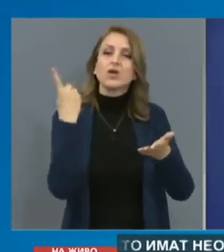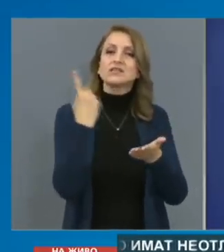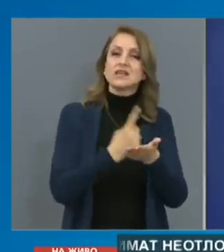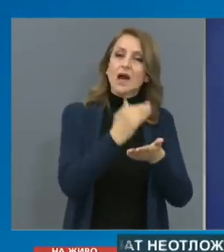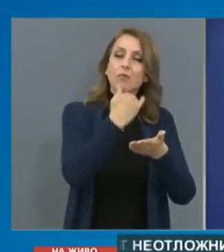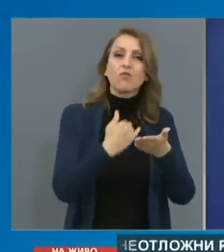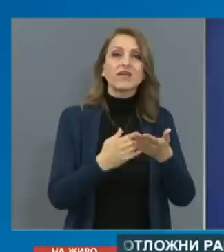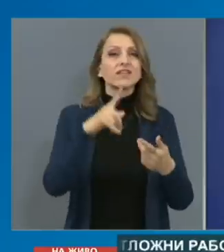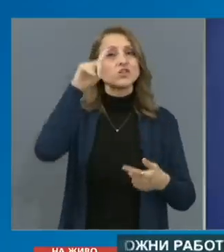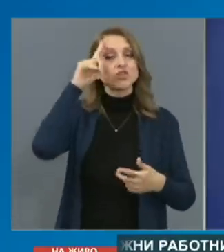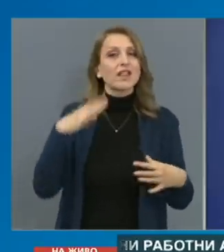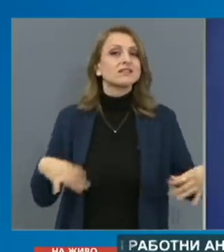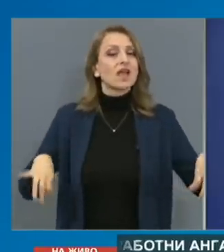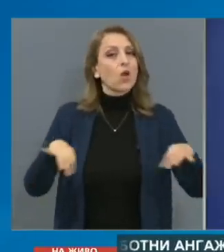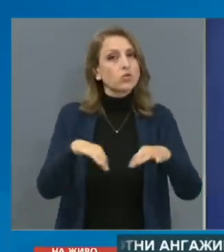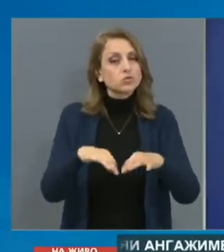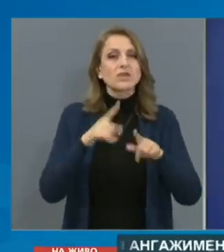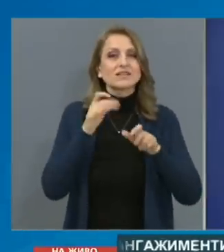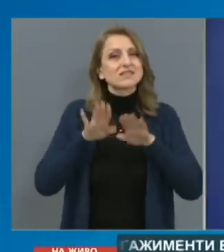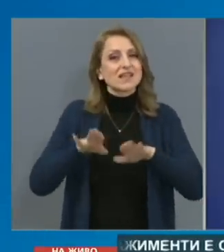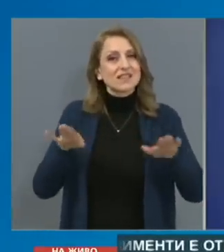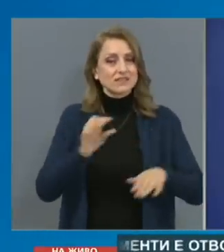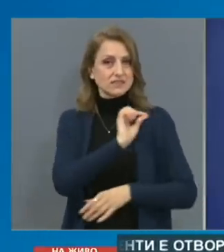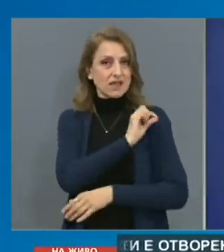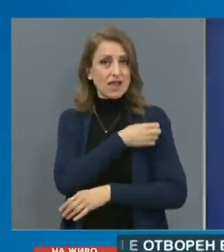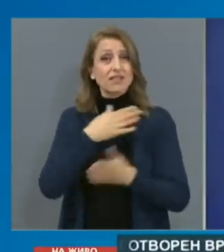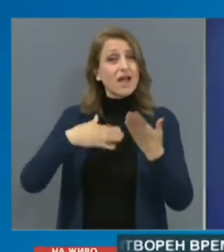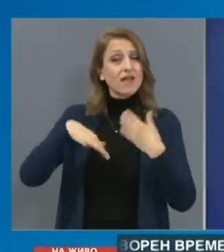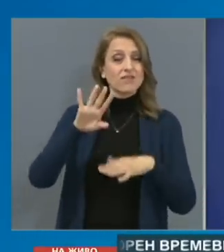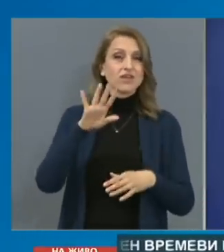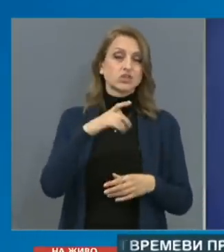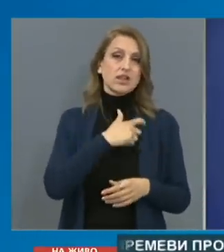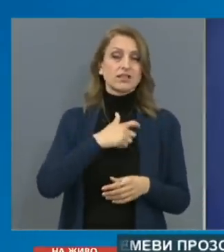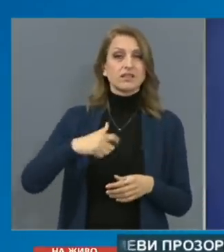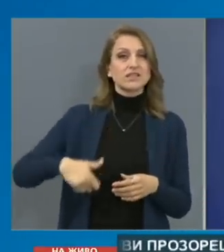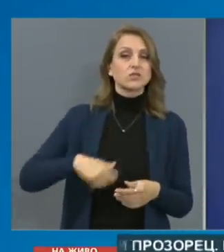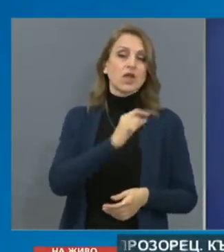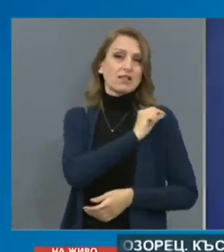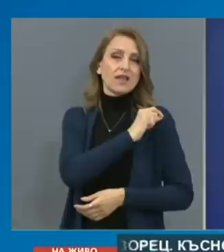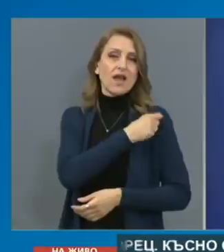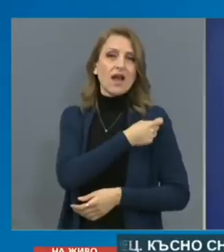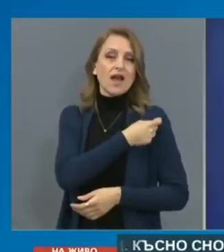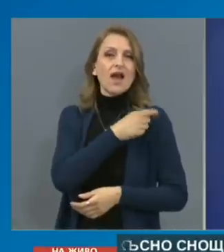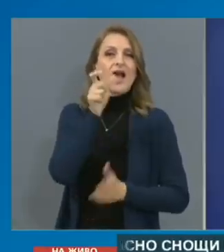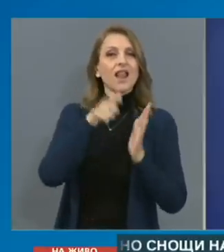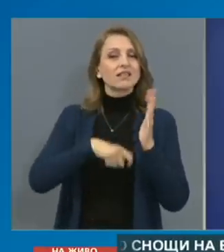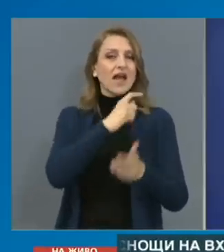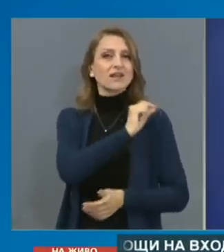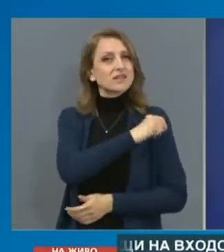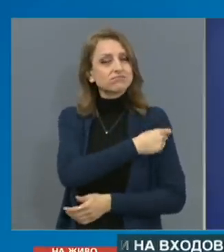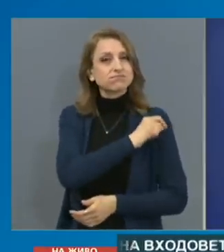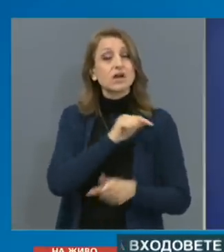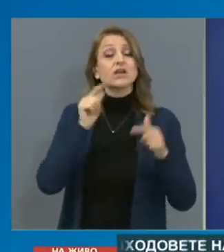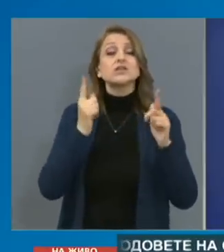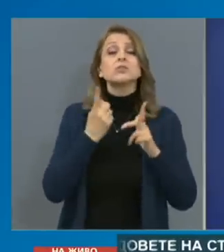и детски консултации и най-вече за възобновяване изпълнението на националния инвестиционен календар, като това ще става в определен ден, в който се